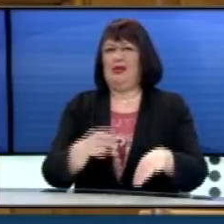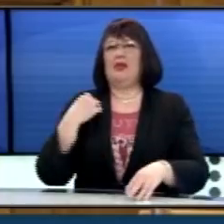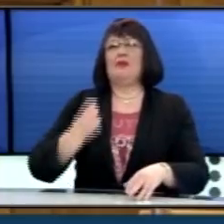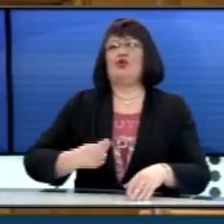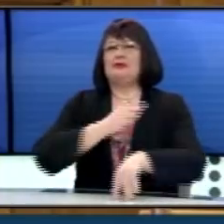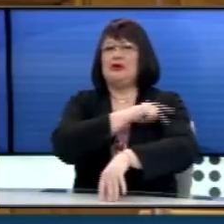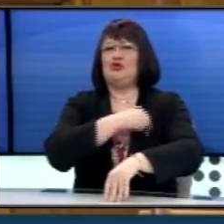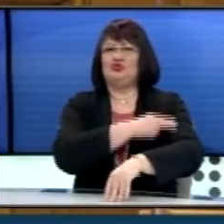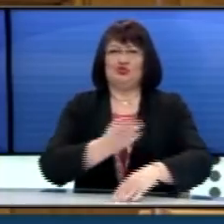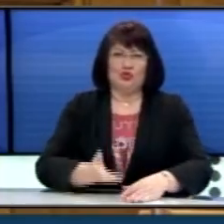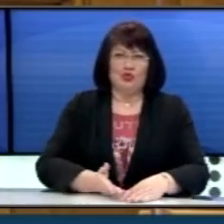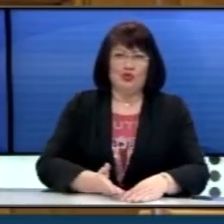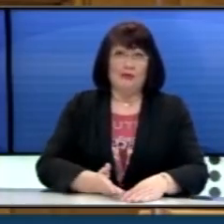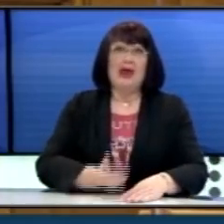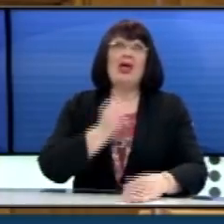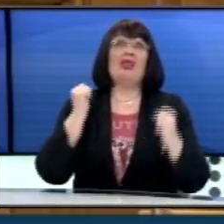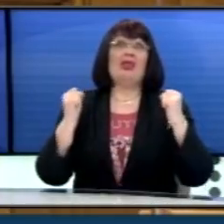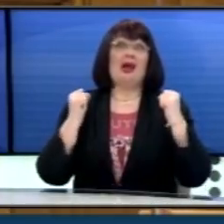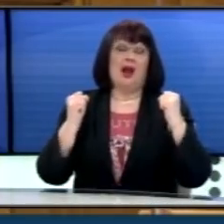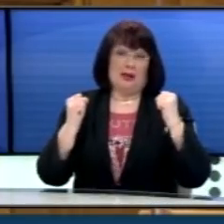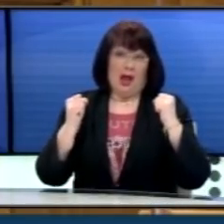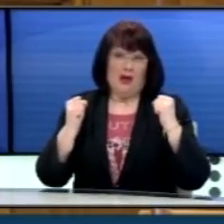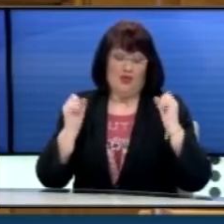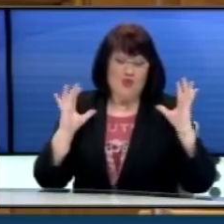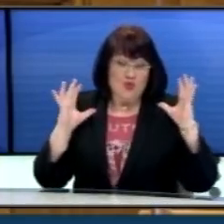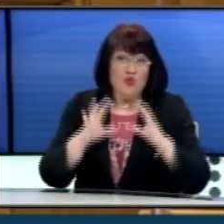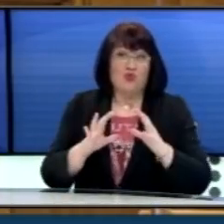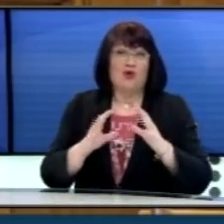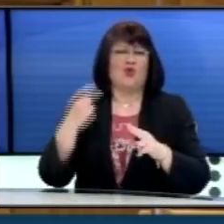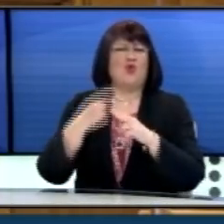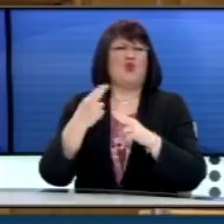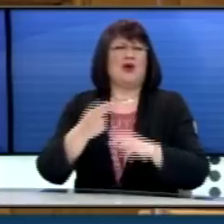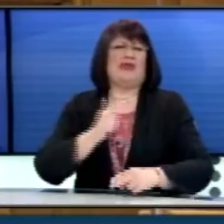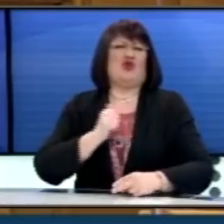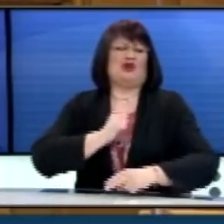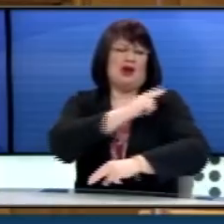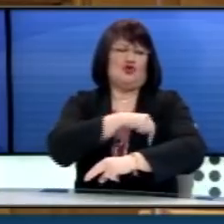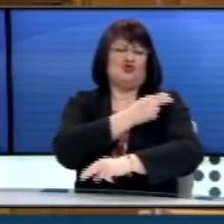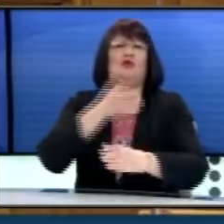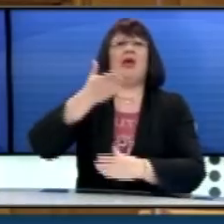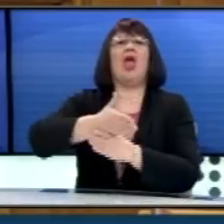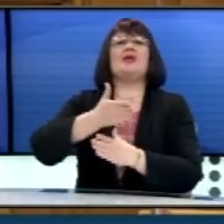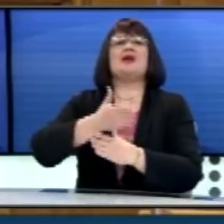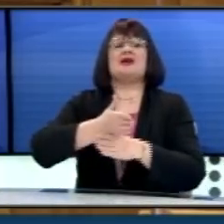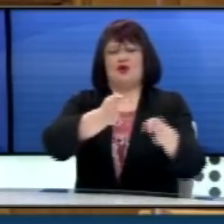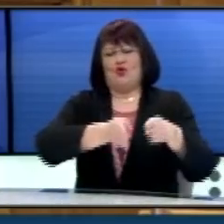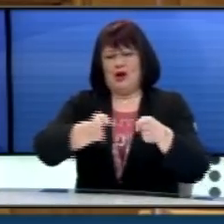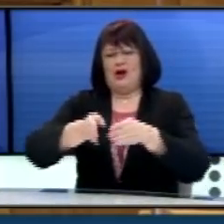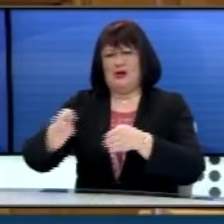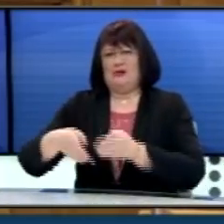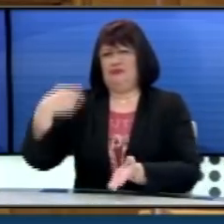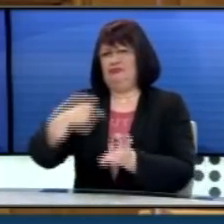δημόσια νοσοκομεία έχουν γονατίσει, ενώ τα μεγαθύρια του ιδιωτικού σας νοικιάζουν κλίνες με